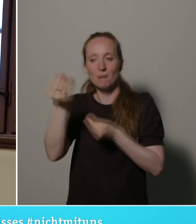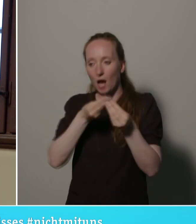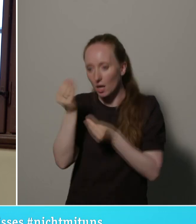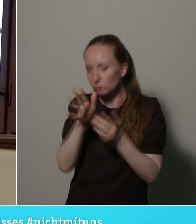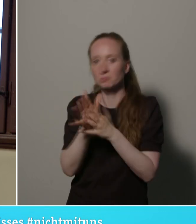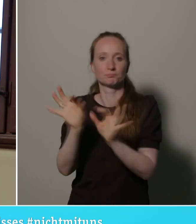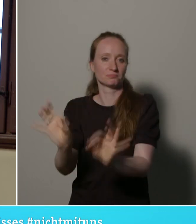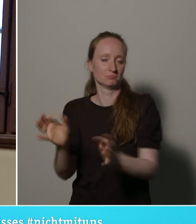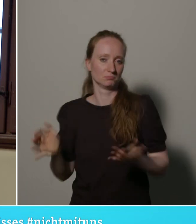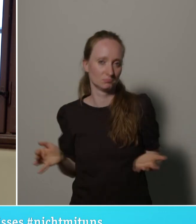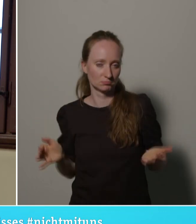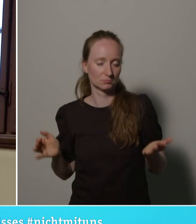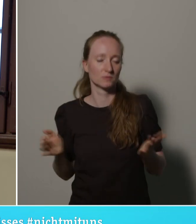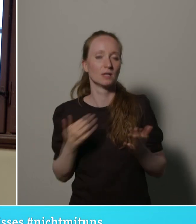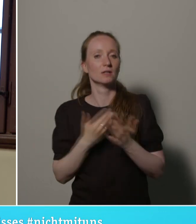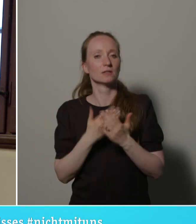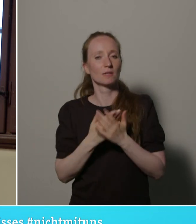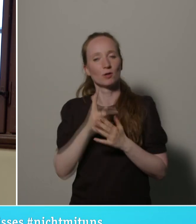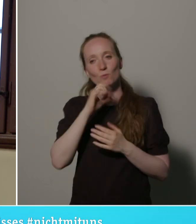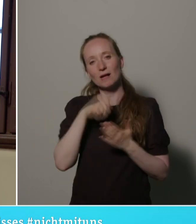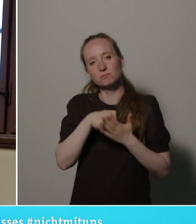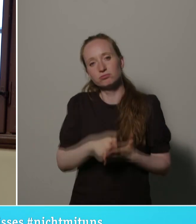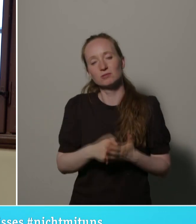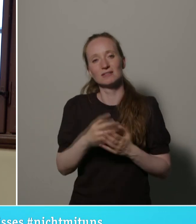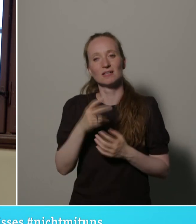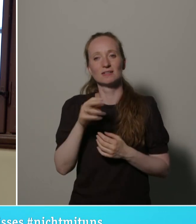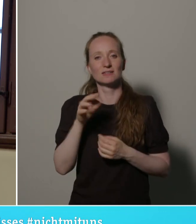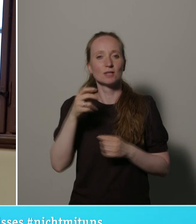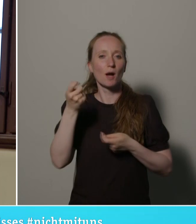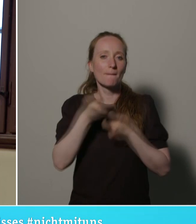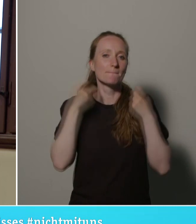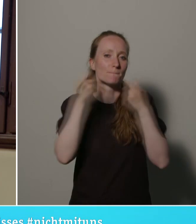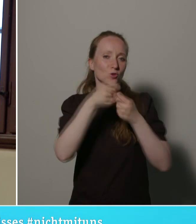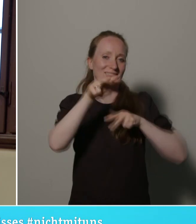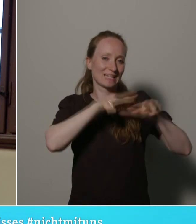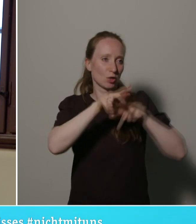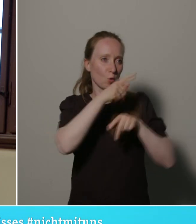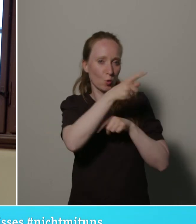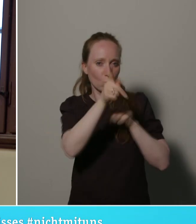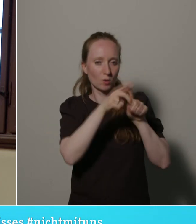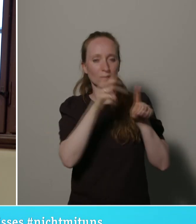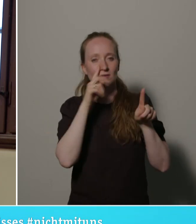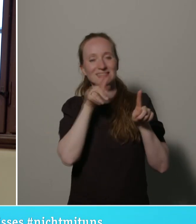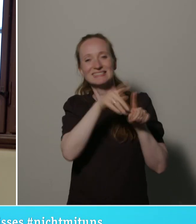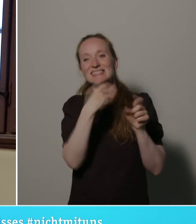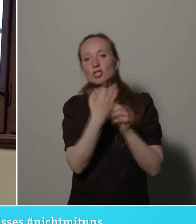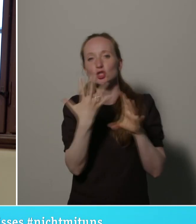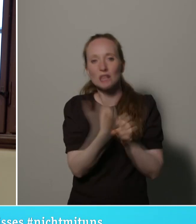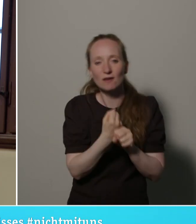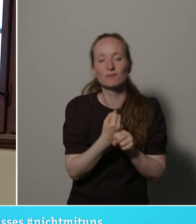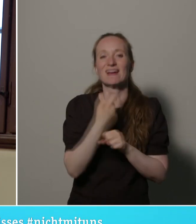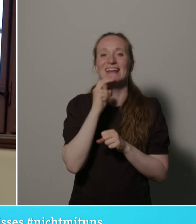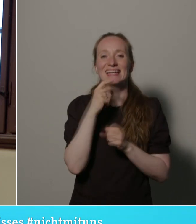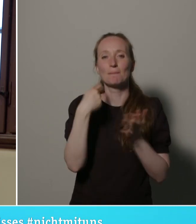für ihre Energiepolitik ja gerade vielerorts gescholtene Bundesregierung hat mit ihrer Energiepreisbremse eben auch